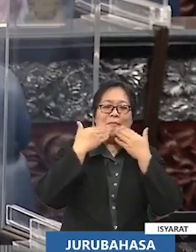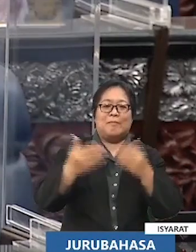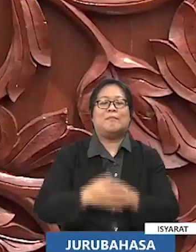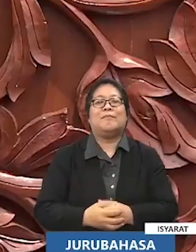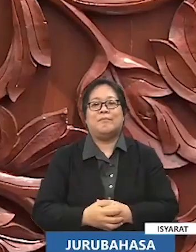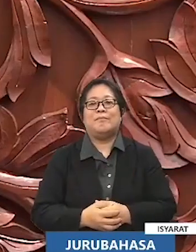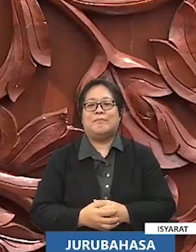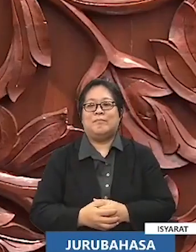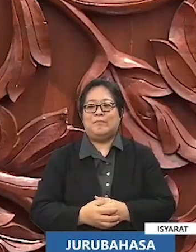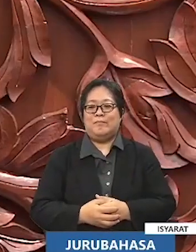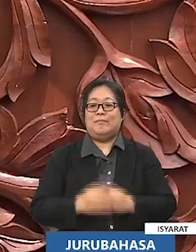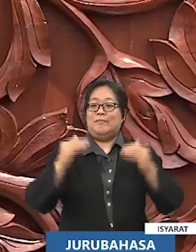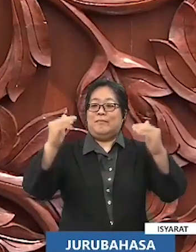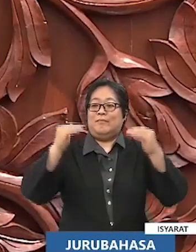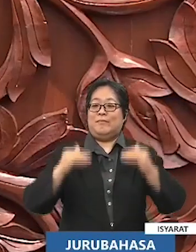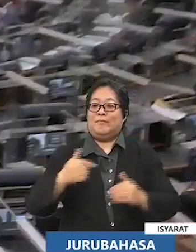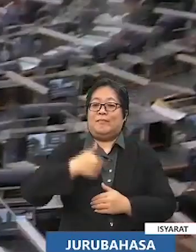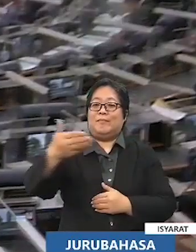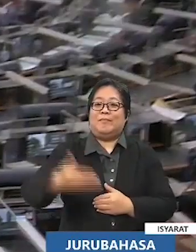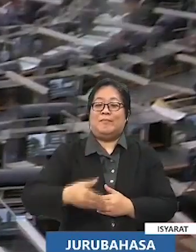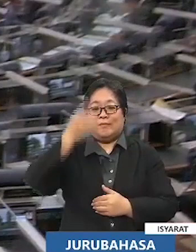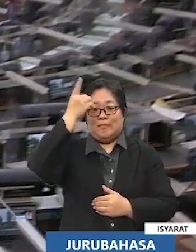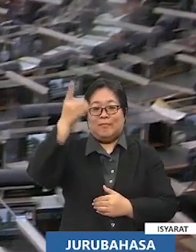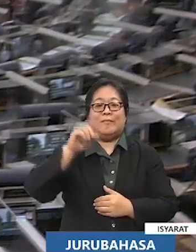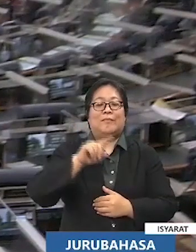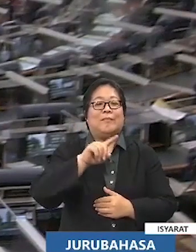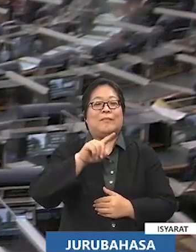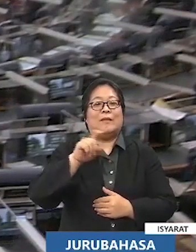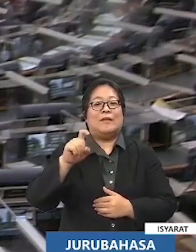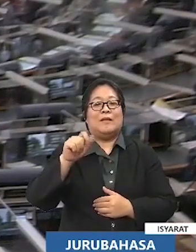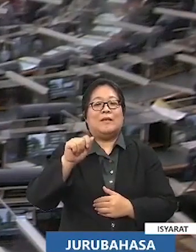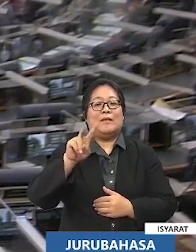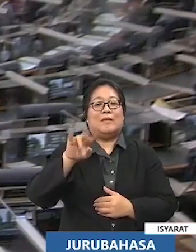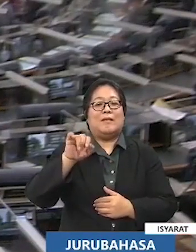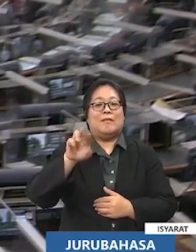makasih terusnya setumpuk yang memaksa dokter CBD